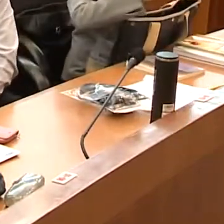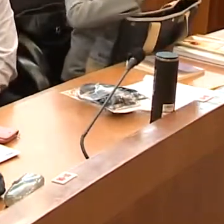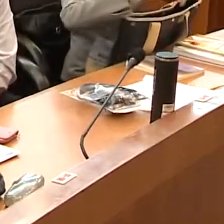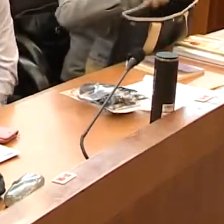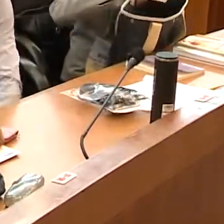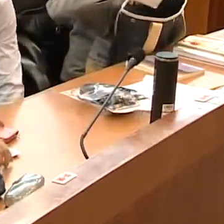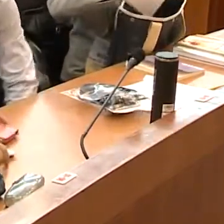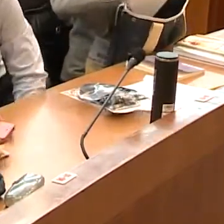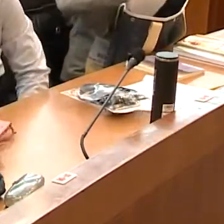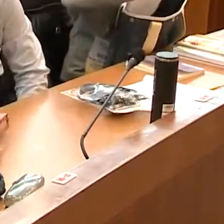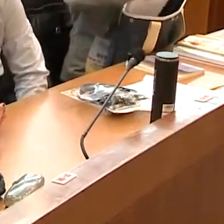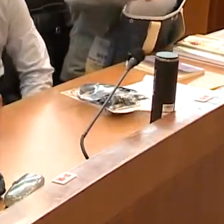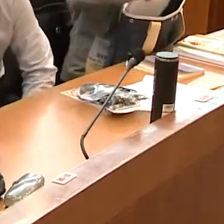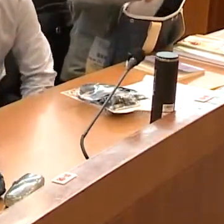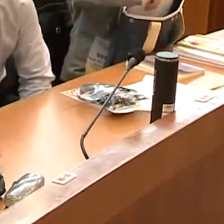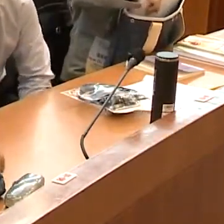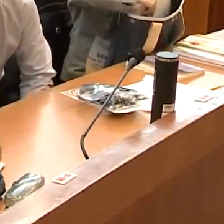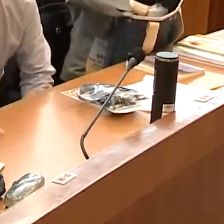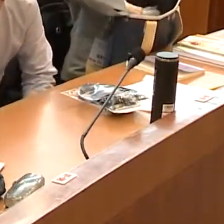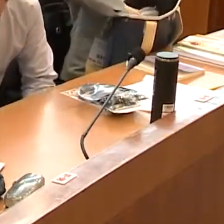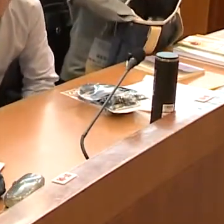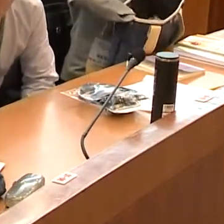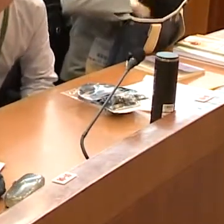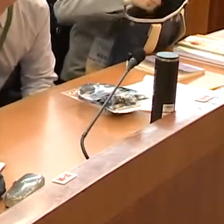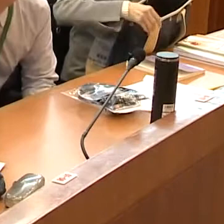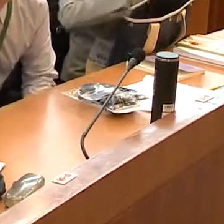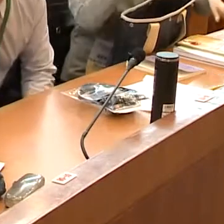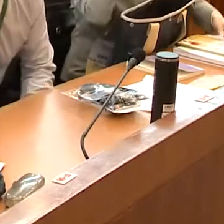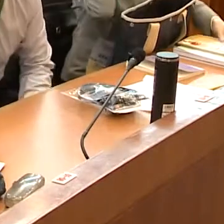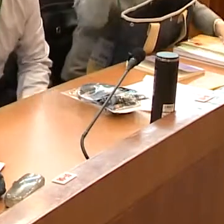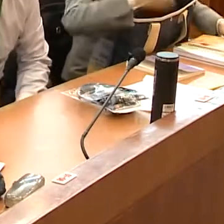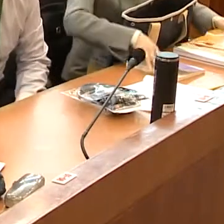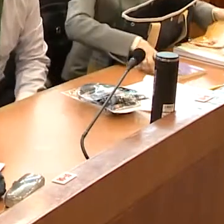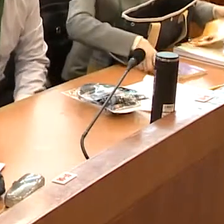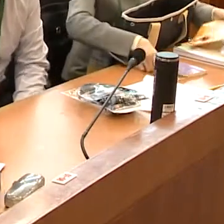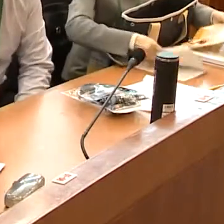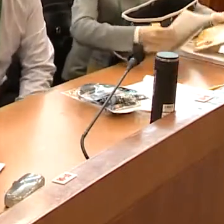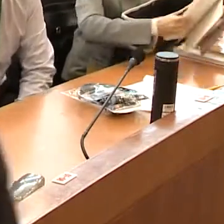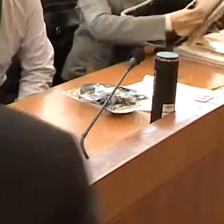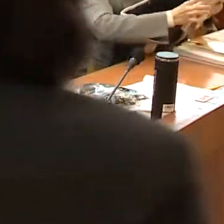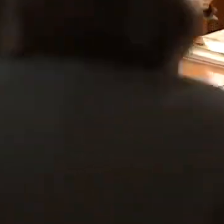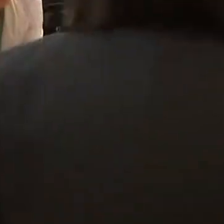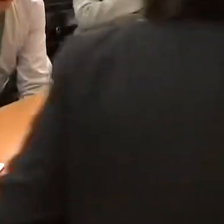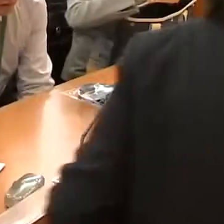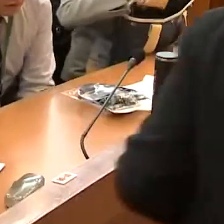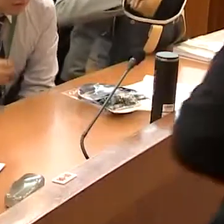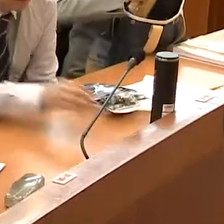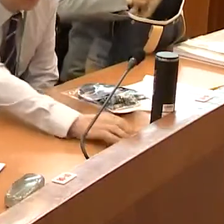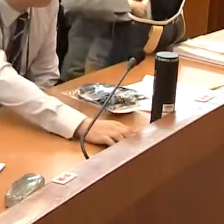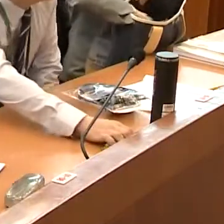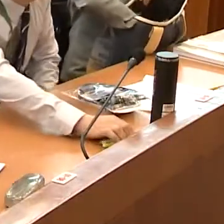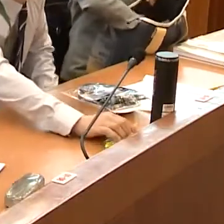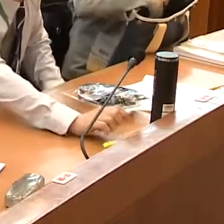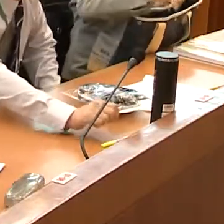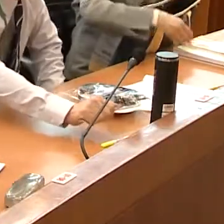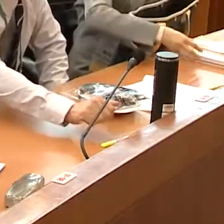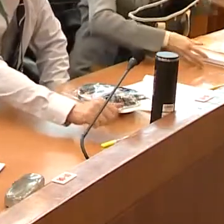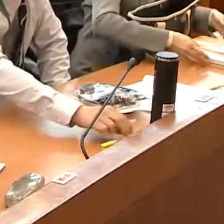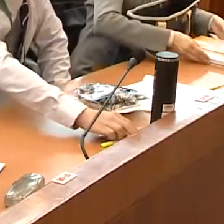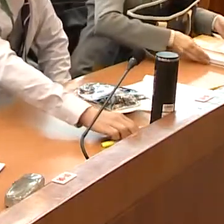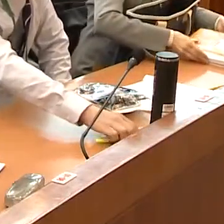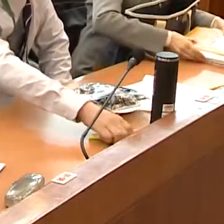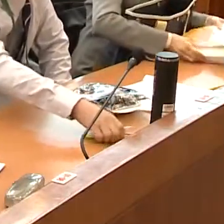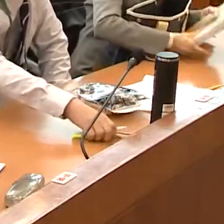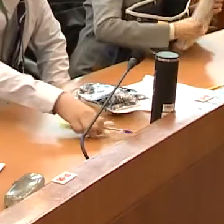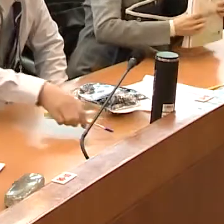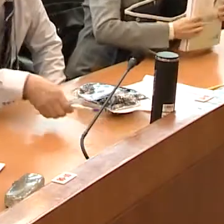1的规定，这是法务部有没有英文版可以提供？然后这个再讲一次，司法院对于这个儿少的表意权有